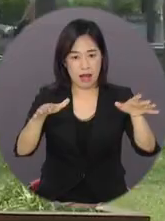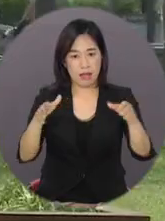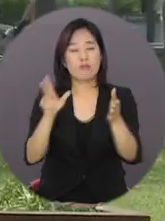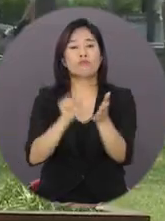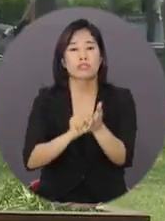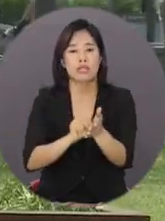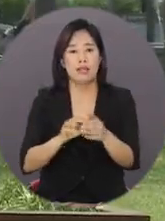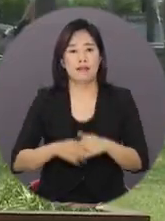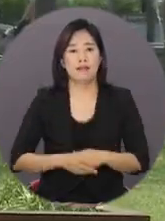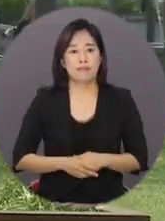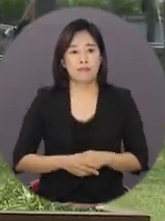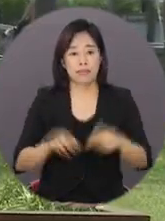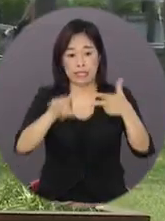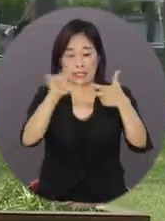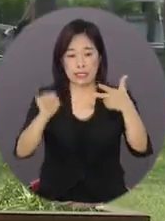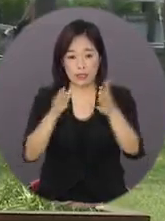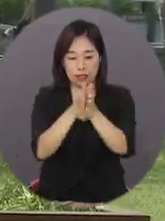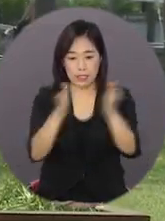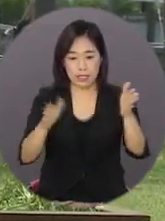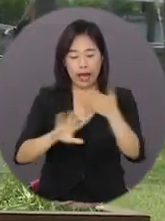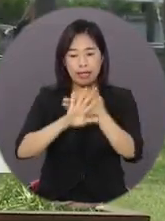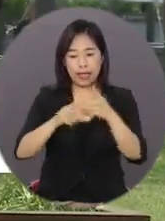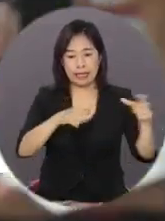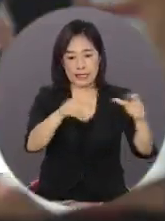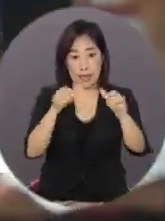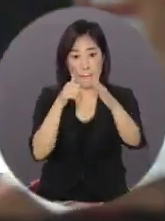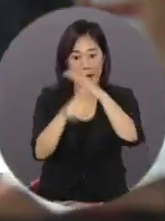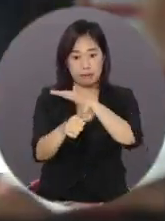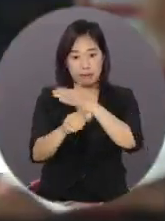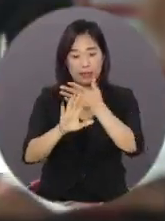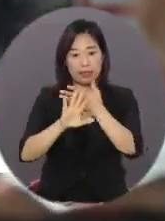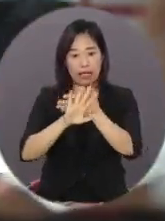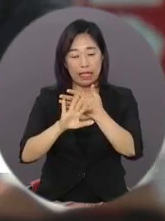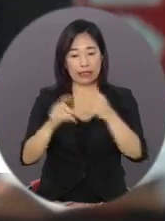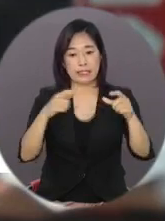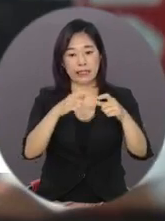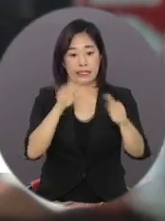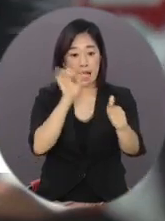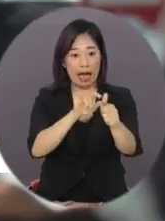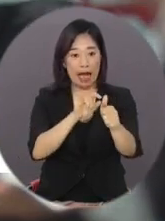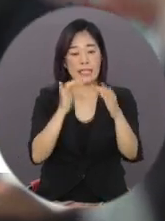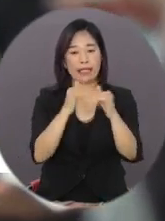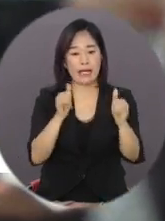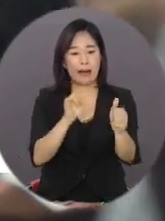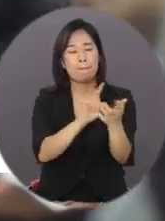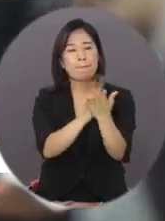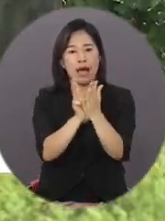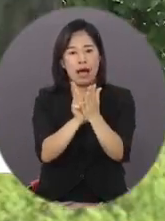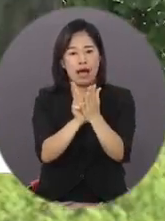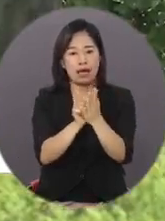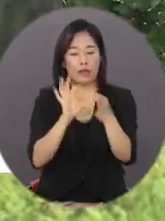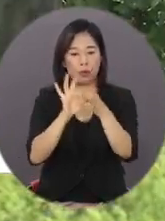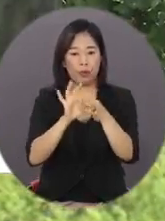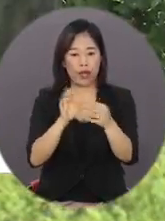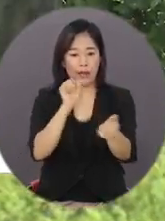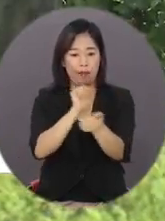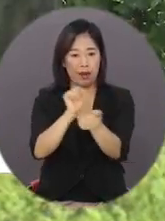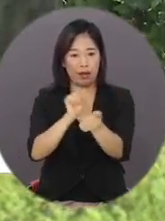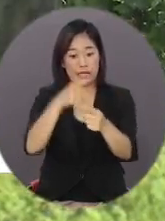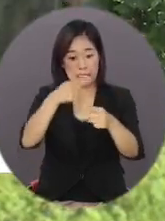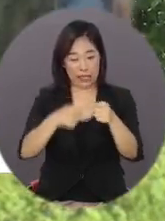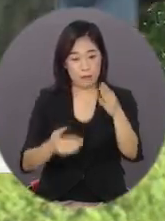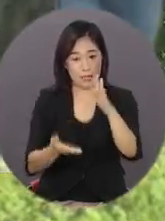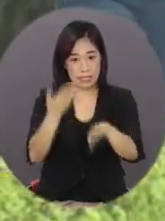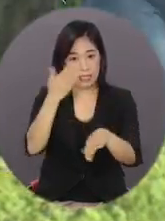점입니다. 특히 7월 들어서는 타시도 방문이나 타지역 확진자와의 접촉을 통해 감염된 사례가 절반에 가깝습니다.